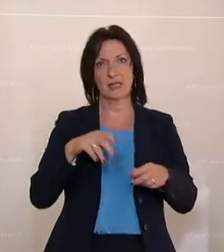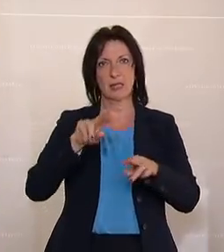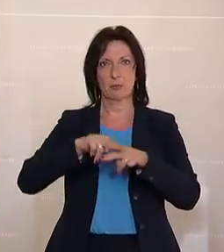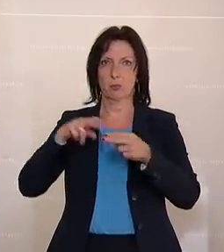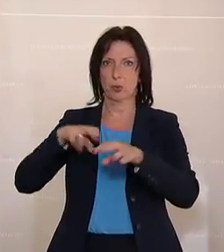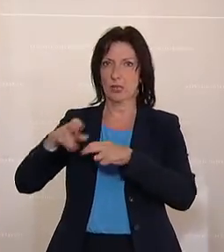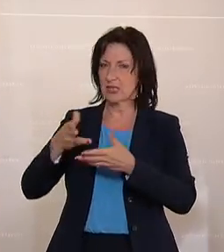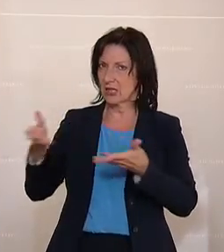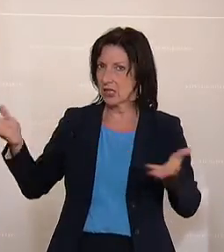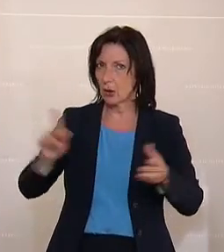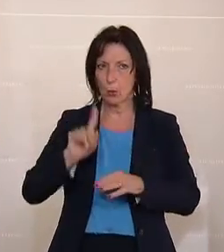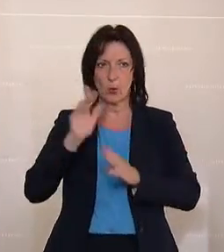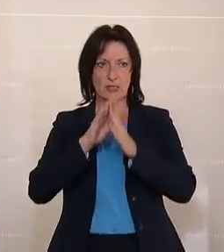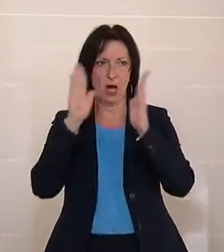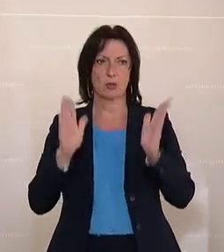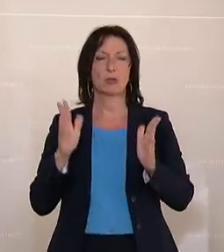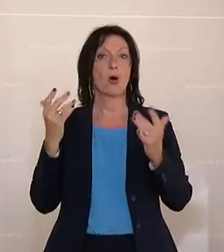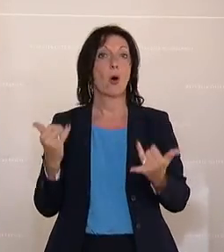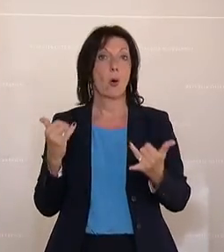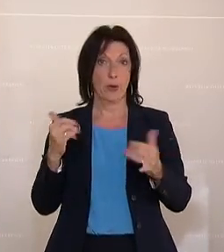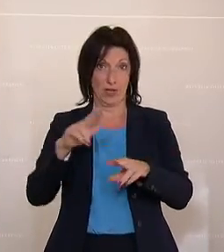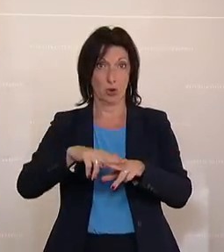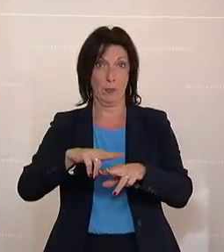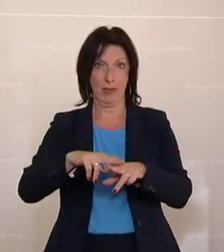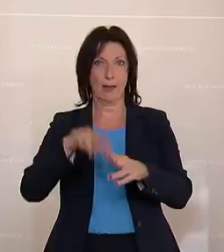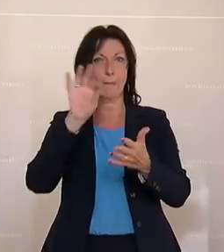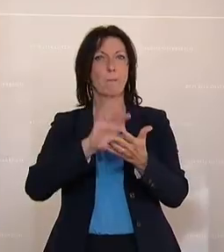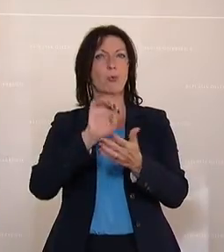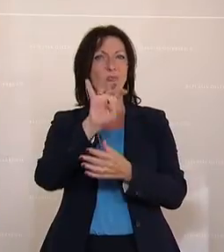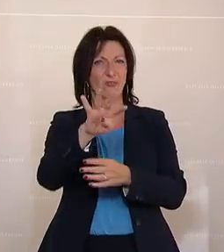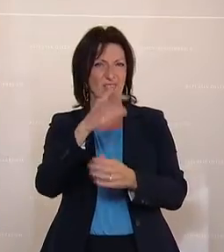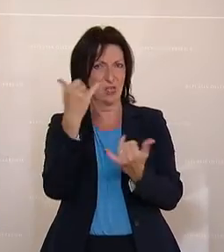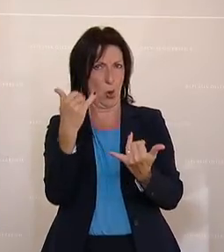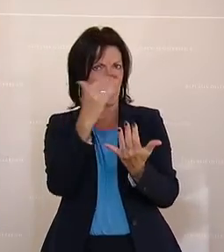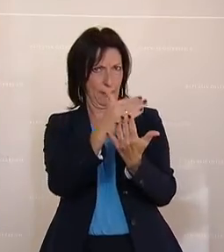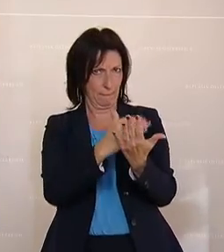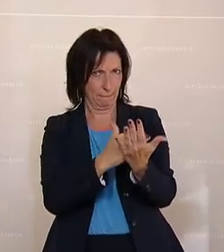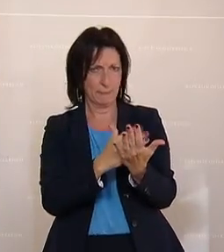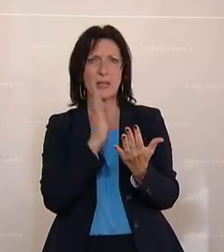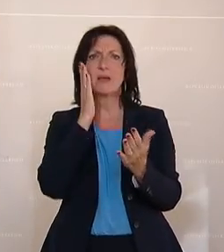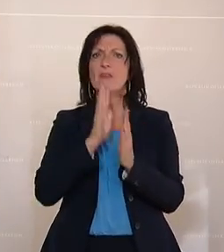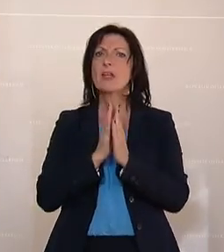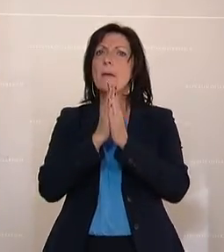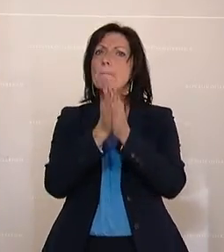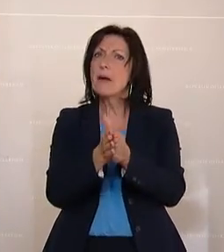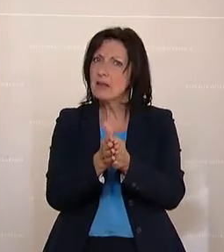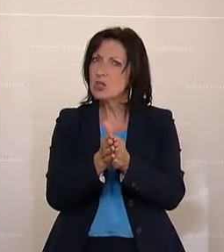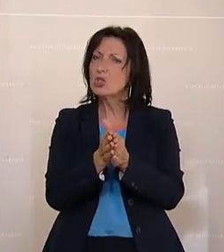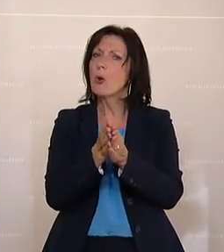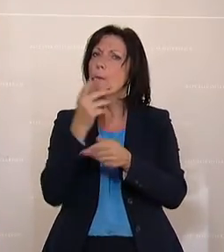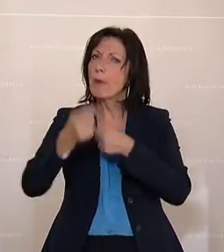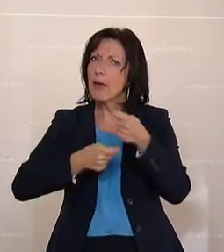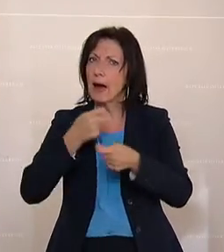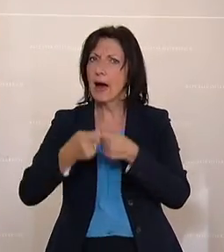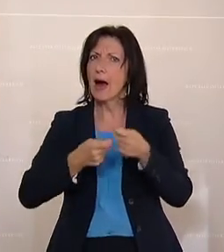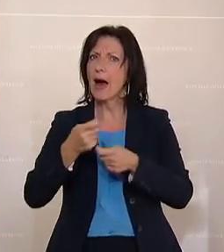Bundesregierung, Hohes Haus. Heute wird dann später unter Punkt 14 der Tagesordnung eine Petition zur Kenntnis genommen, deren Anliegen